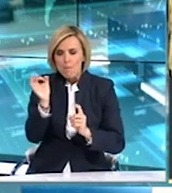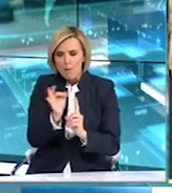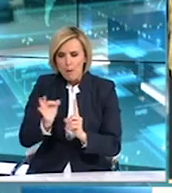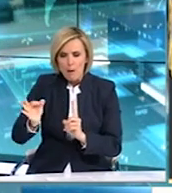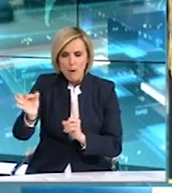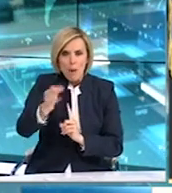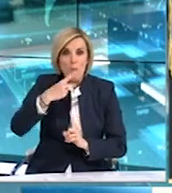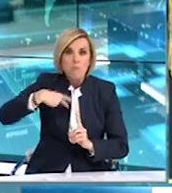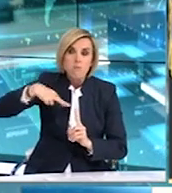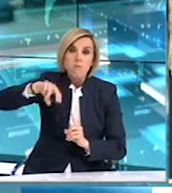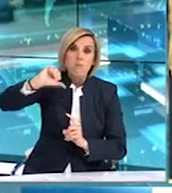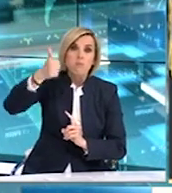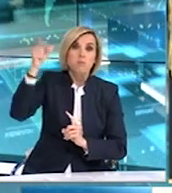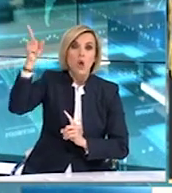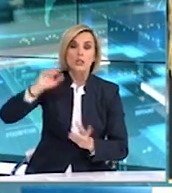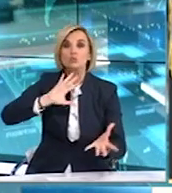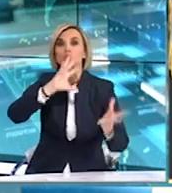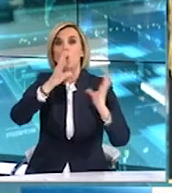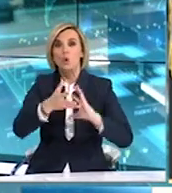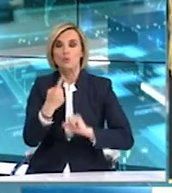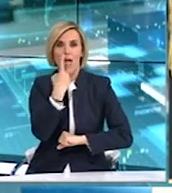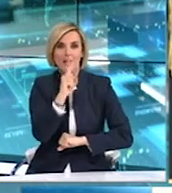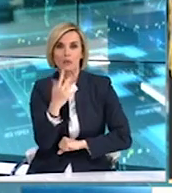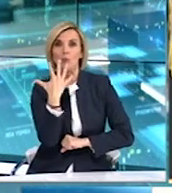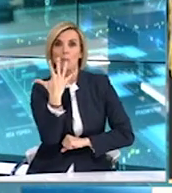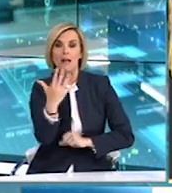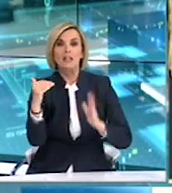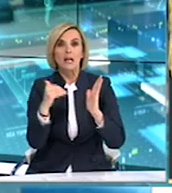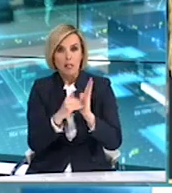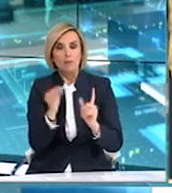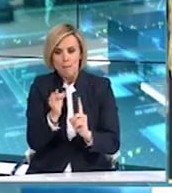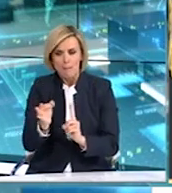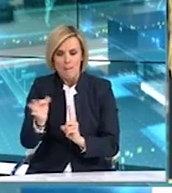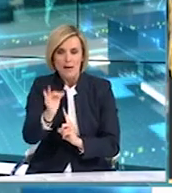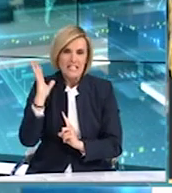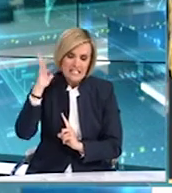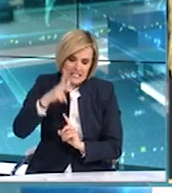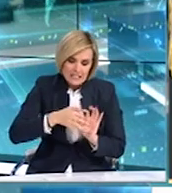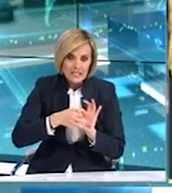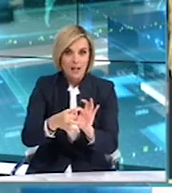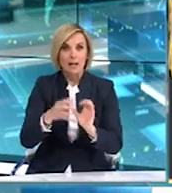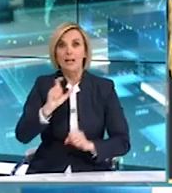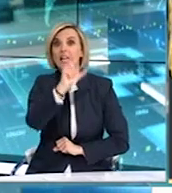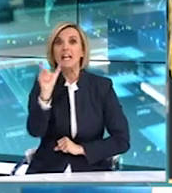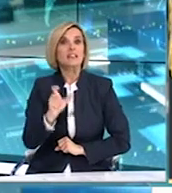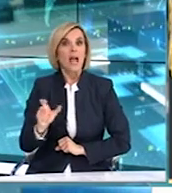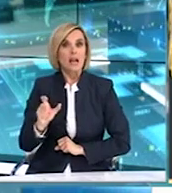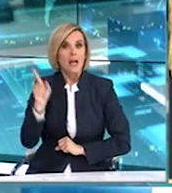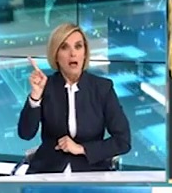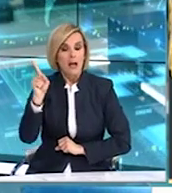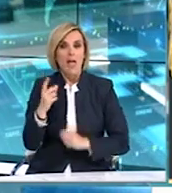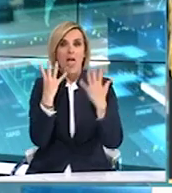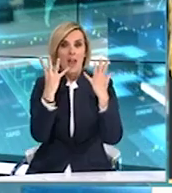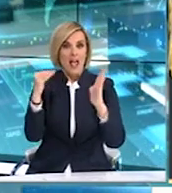όλο τον κόσμο, με περισσότερες από 105.000 επιβεβαιωμένες περιπτώσεις, ενώ η Ιταλία με περισσότερες από 9.000